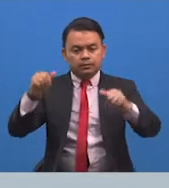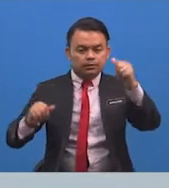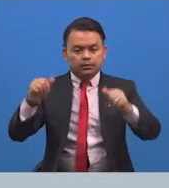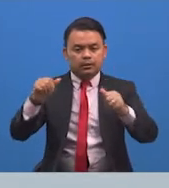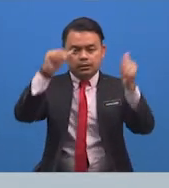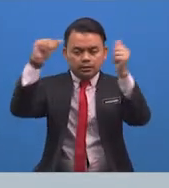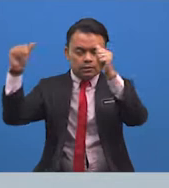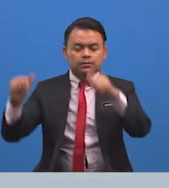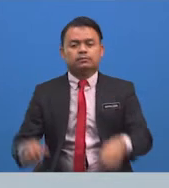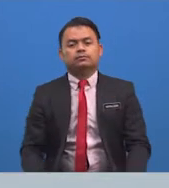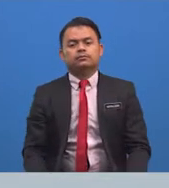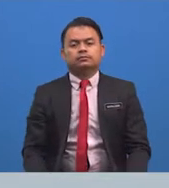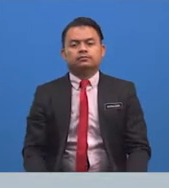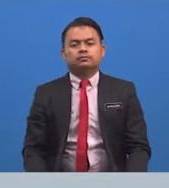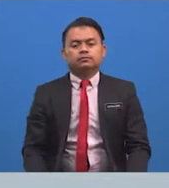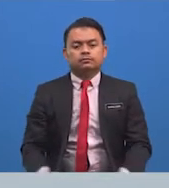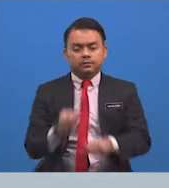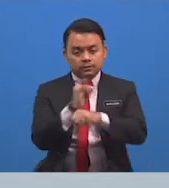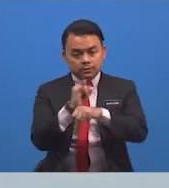terbuka.